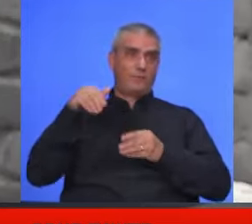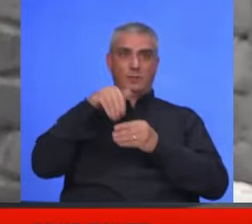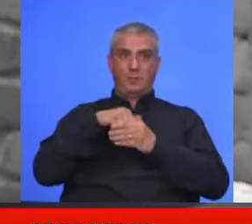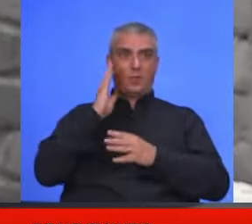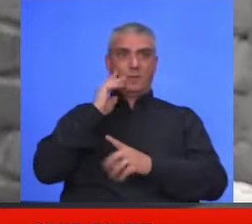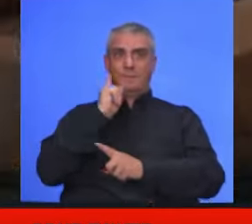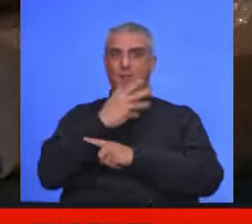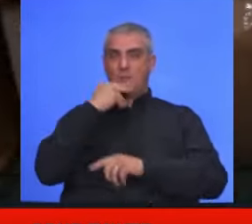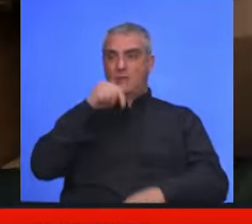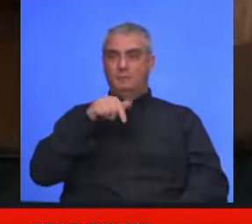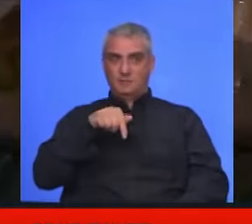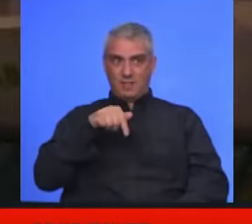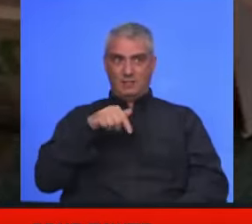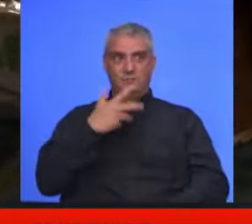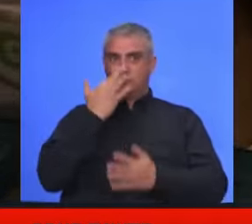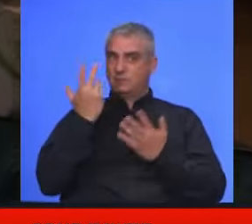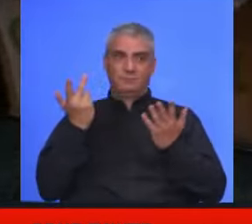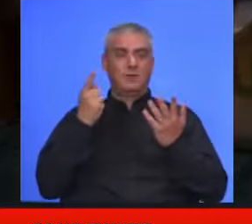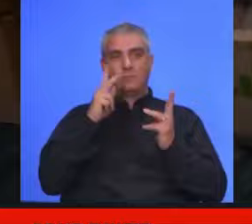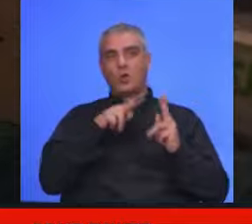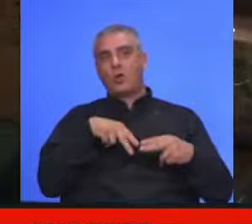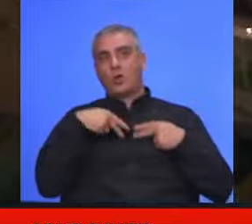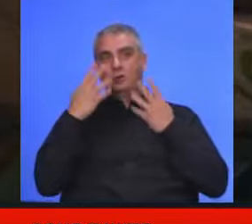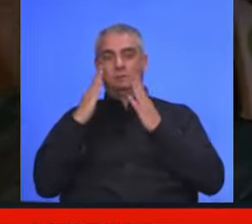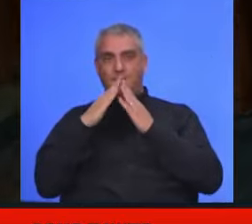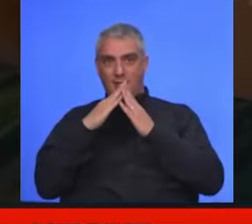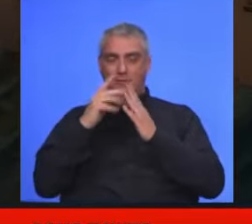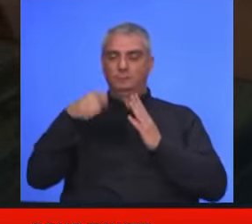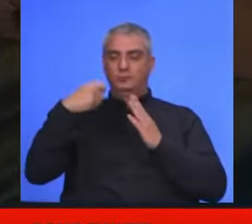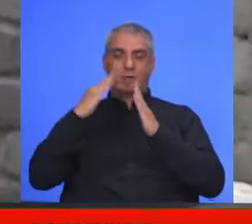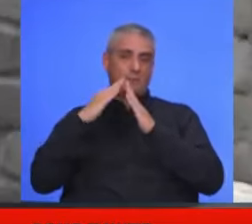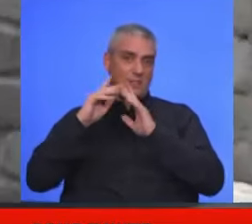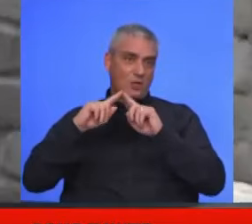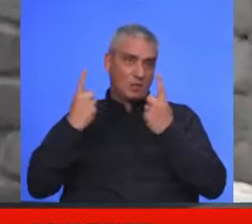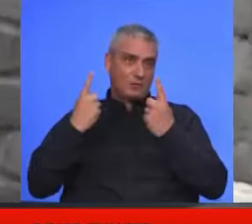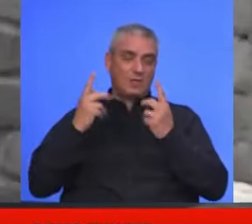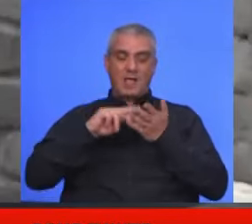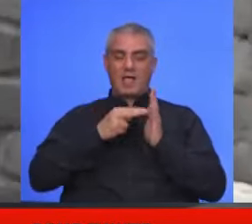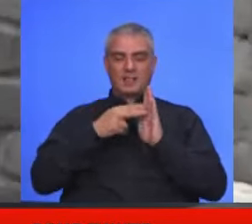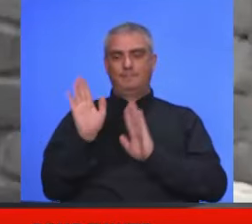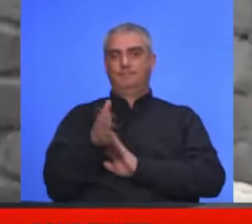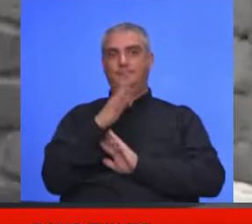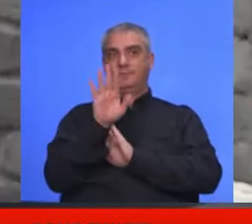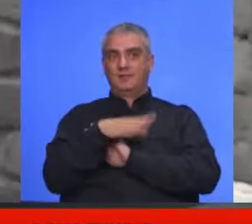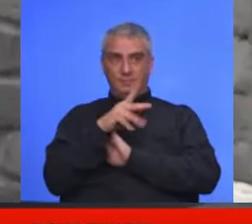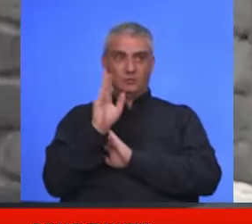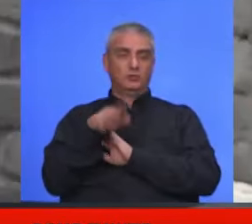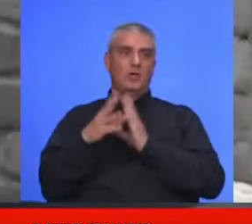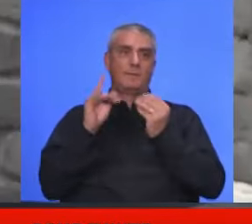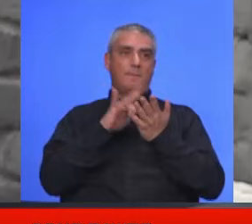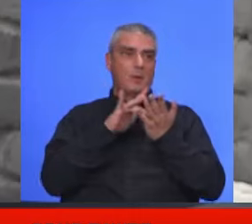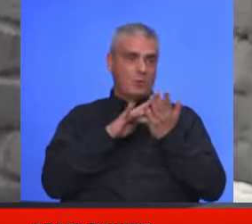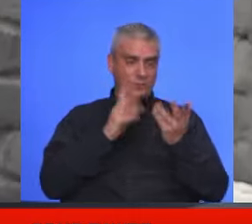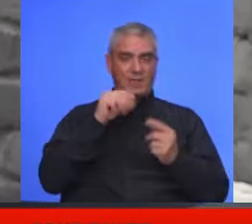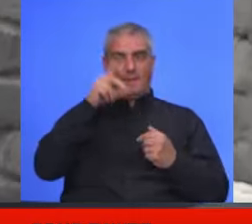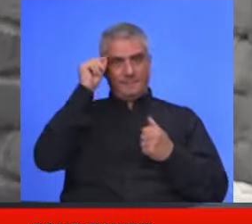בבתי המלון בישראל, מסתמן שהם חוזרים לבתים, שוכרים דירות, אז החדרים מתפנים, יש הרבה מקומות,